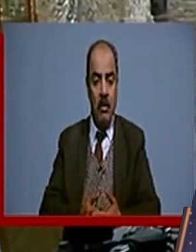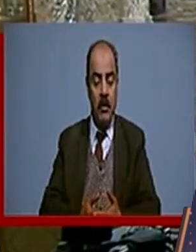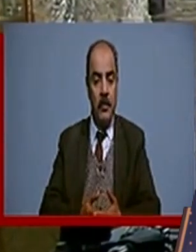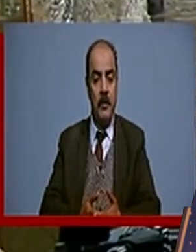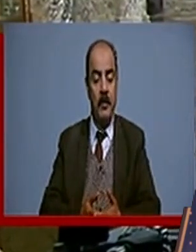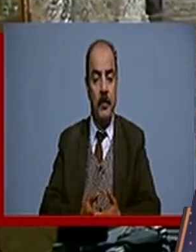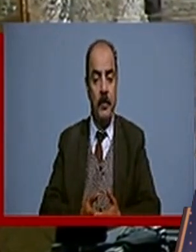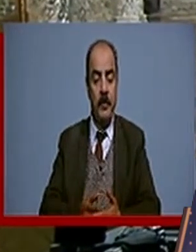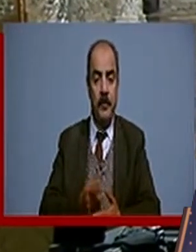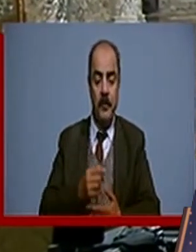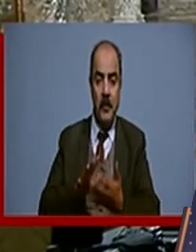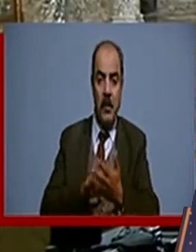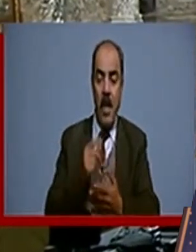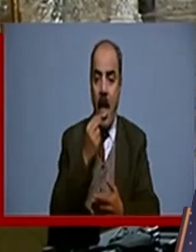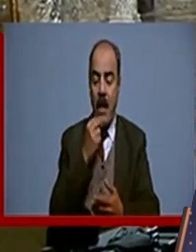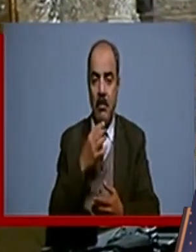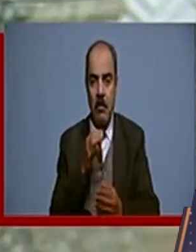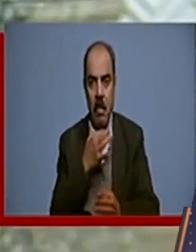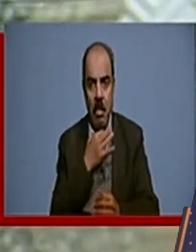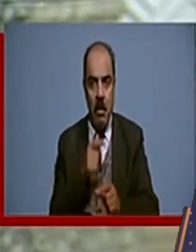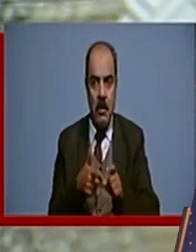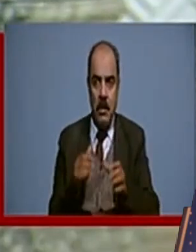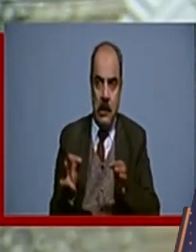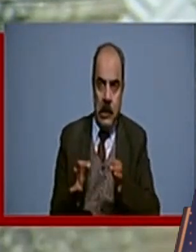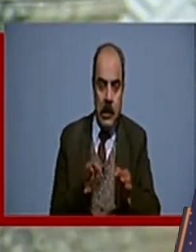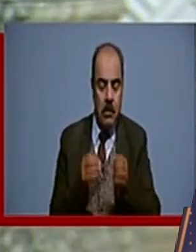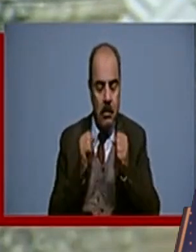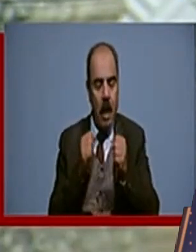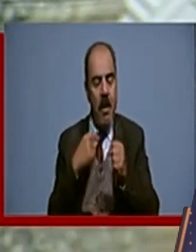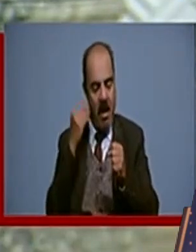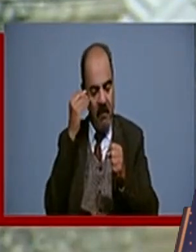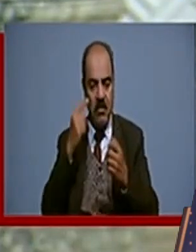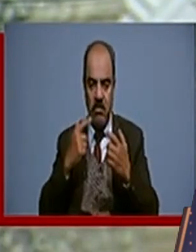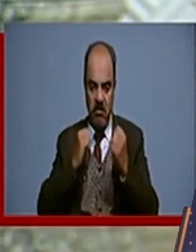لأزمة الغذاء وأزمة الطاقة. نحن نعلم أنها مهمة صعبة